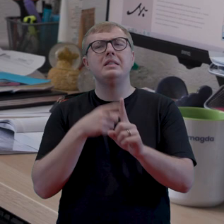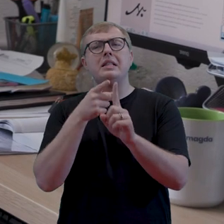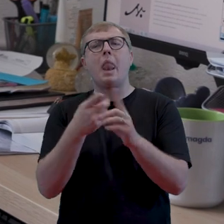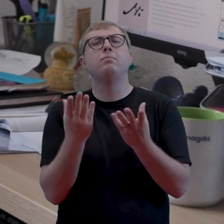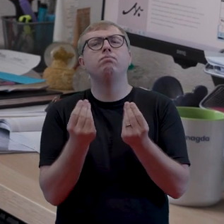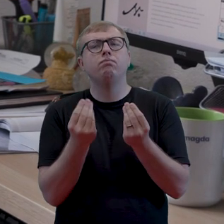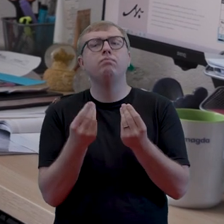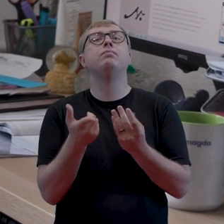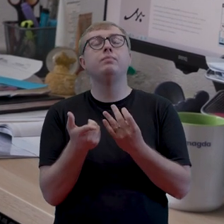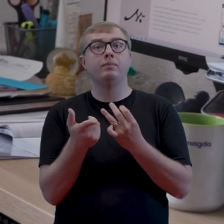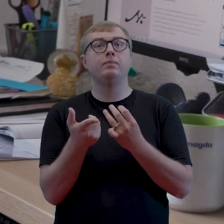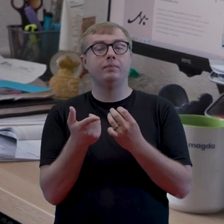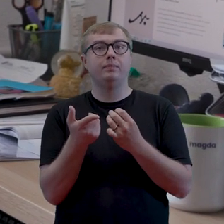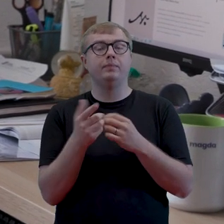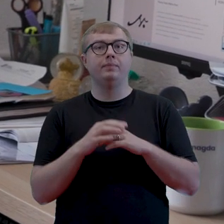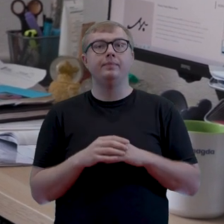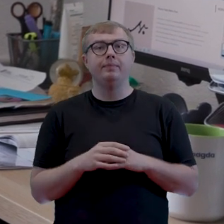na celu to, żeby